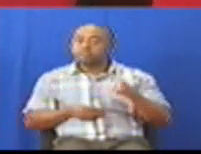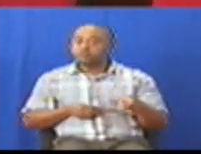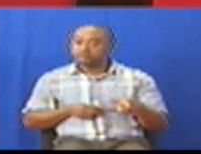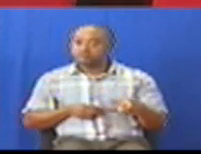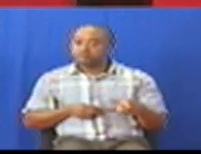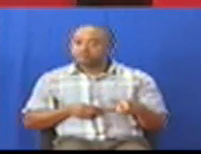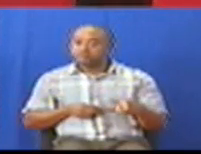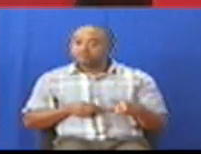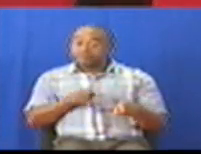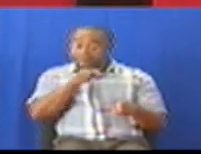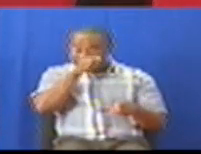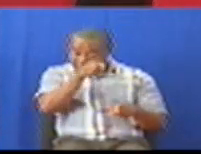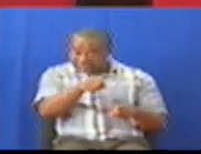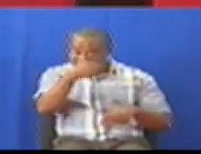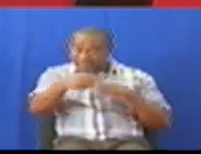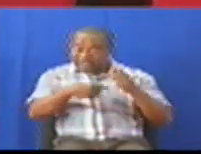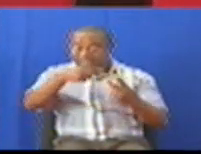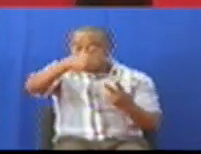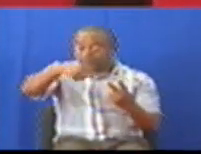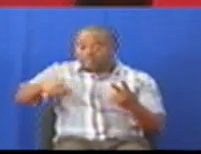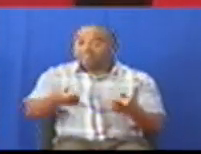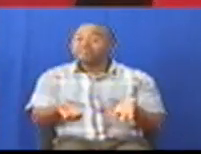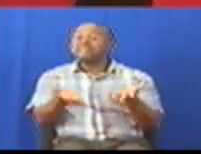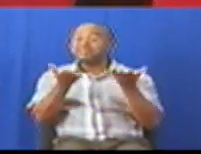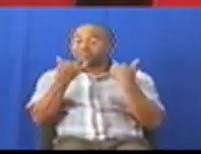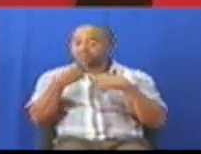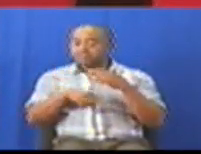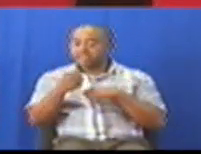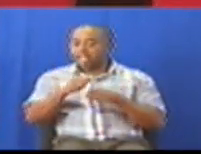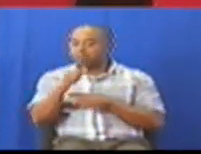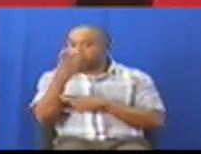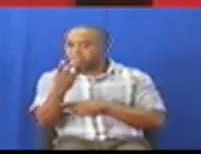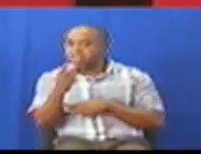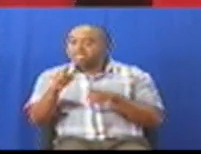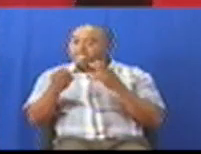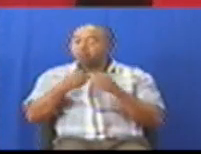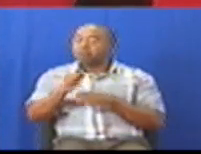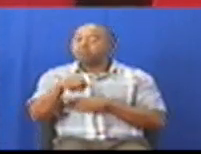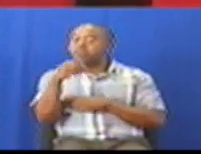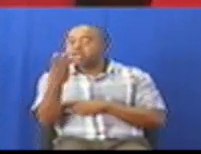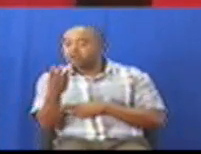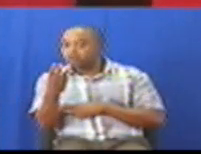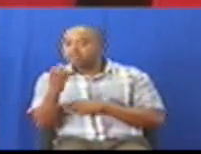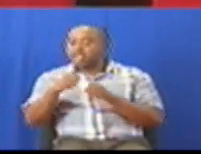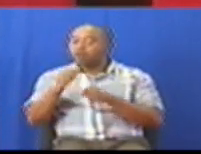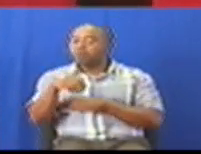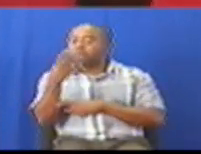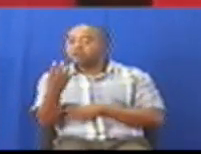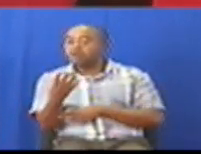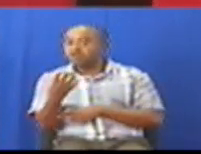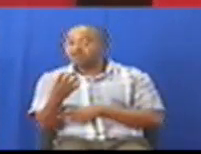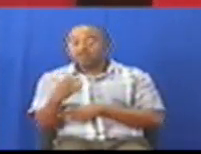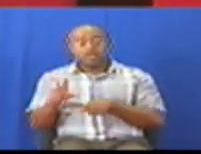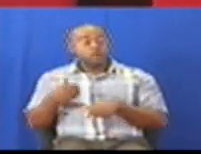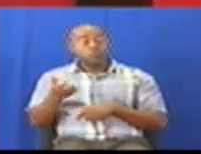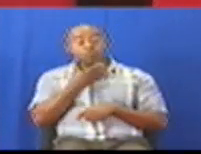ingeweza kujengwa katika awamu ya pili, ingeweza kujengwa katika awamu ya tatu, ingeweza kujengwa katika awamu ya nne. Lakini huyu